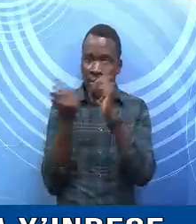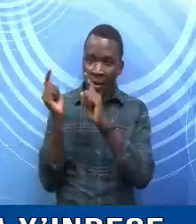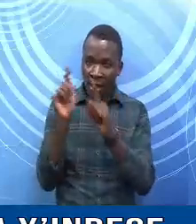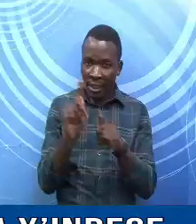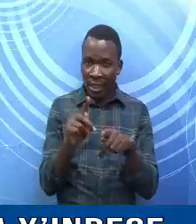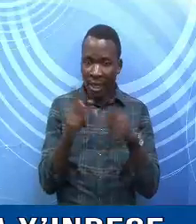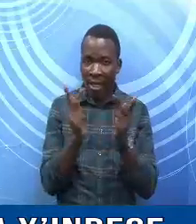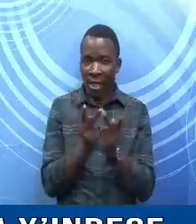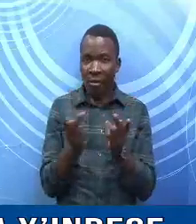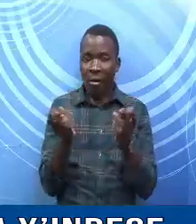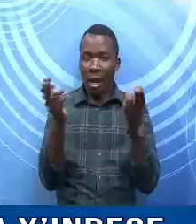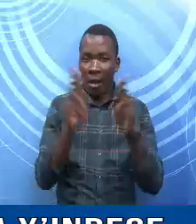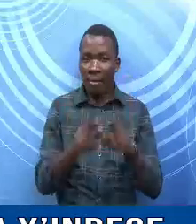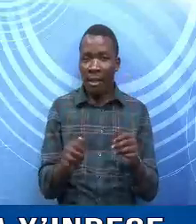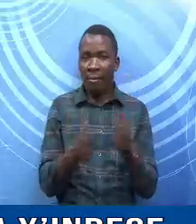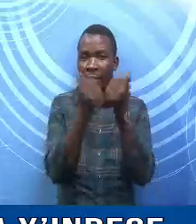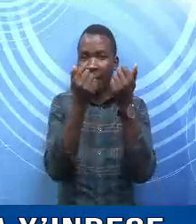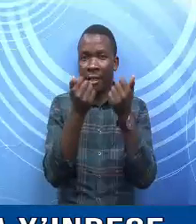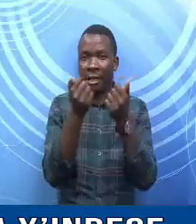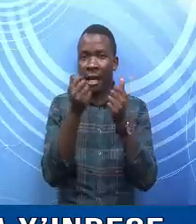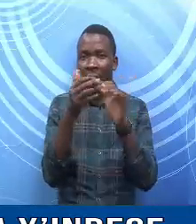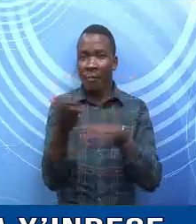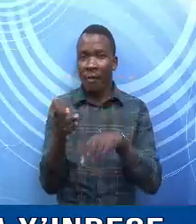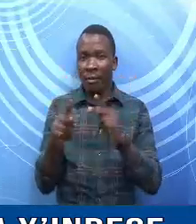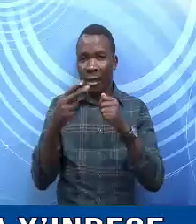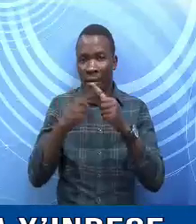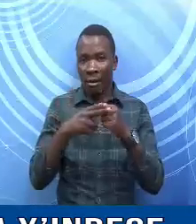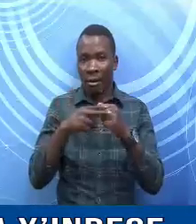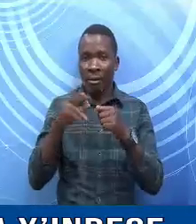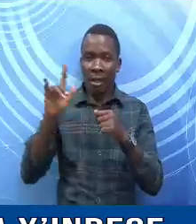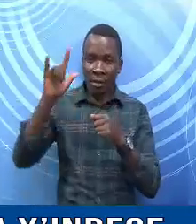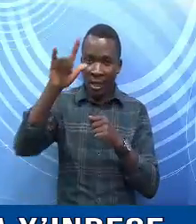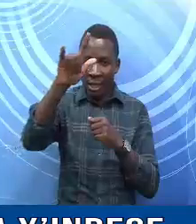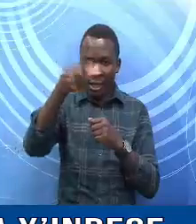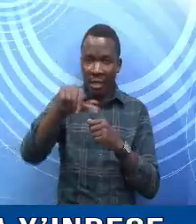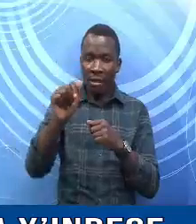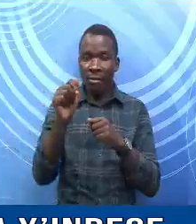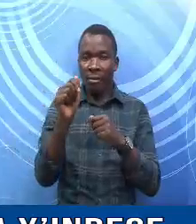barindwi bari muri iyo ndege. Indege yo mu bwoko bwa Beechcraft King Air